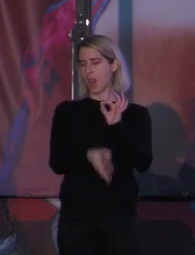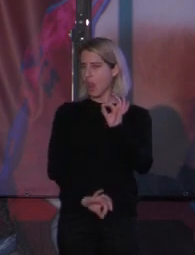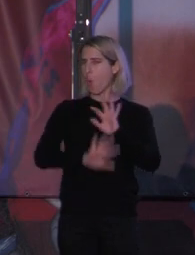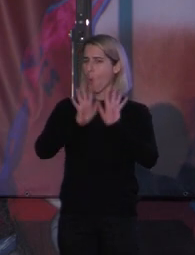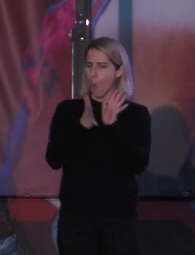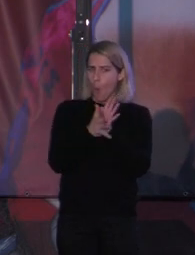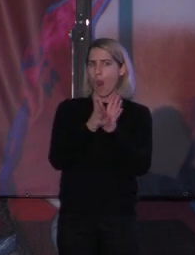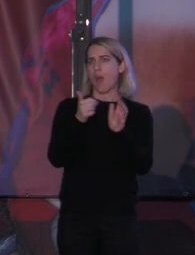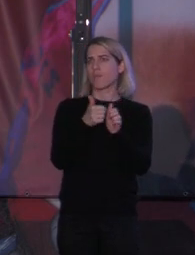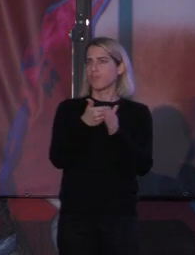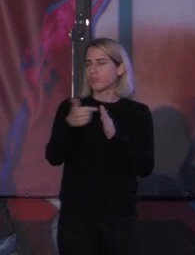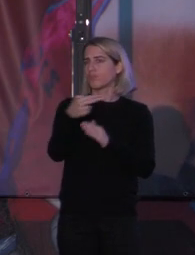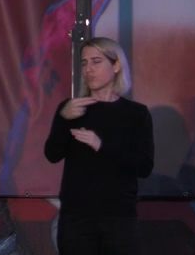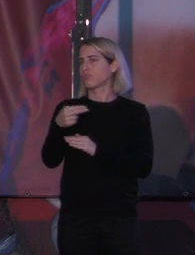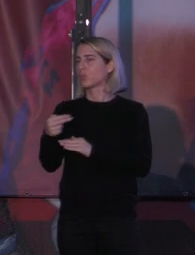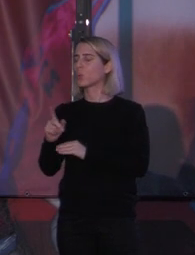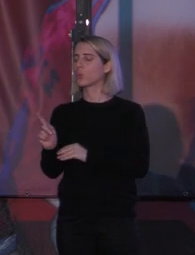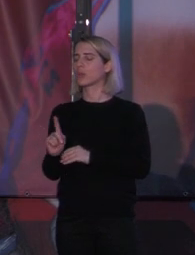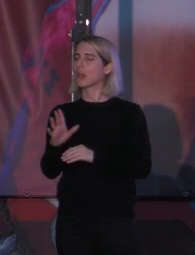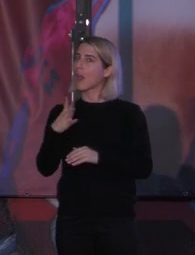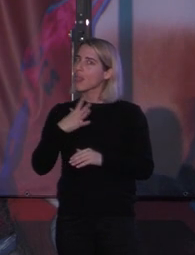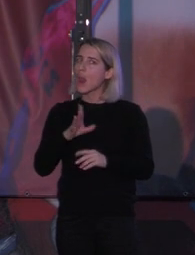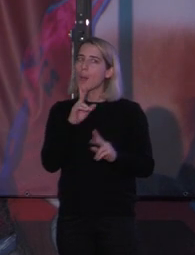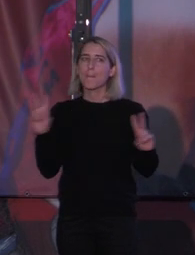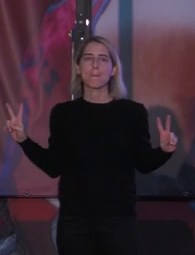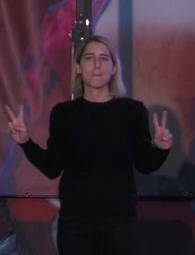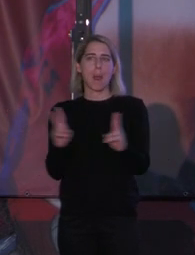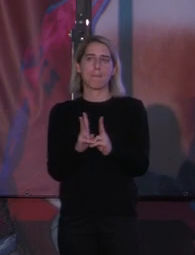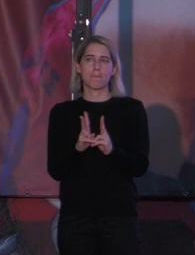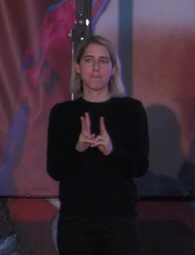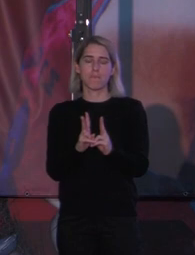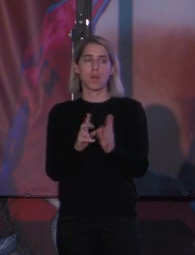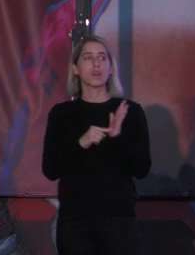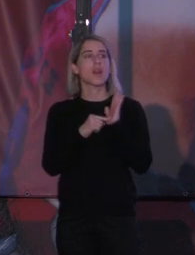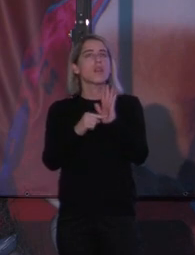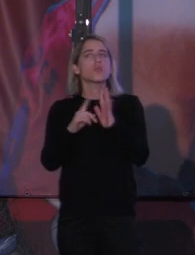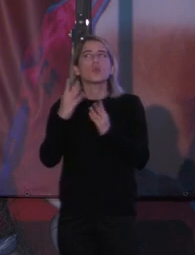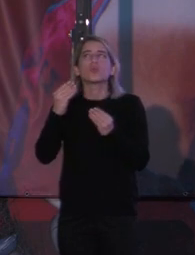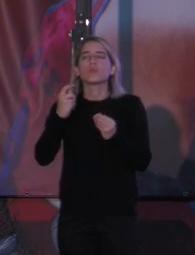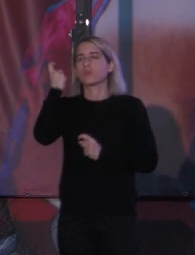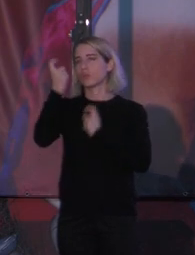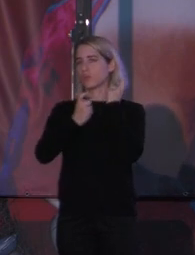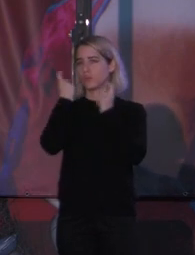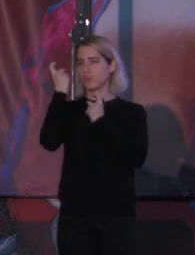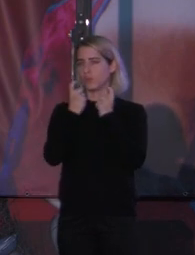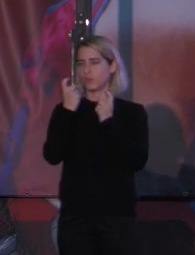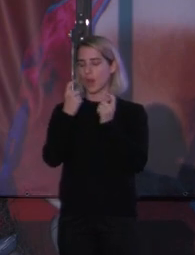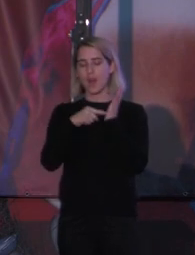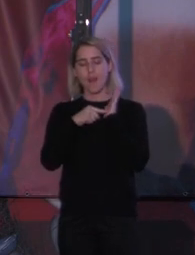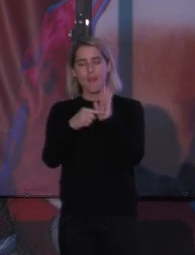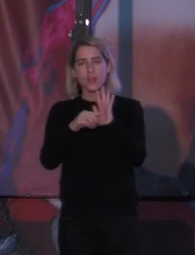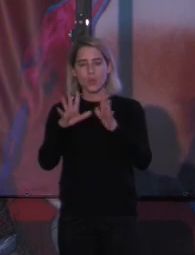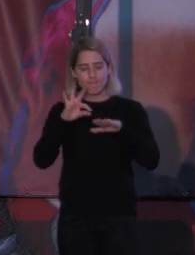για κάθε μια προτεραιότητα, αλλά επιθυμώ με αυτή μου την αναφορά να δείξω πώς σκεφτόμαστε. Να δείξω τον